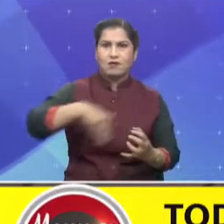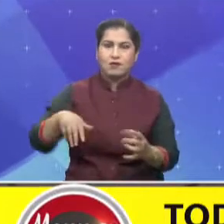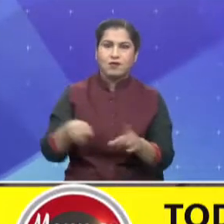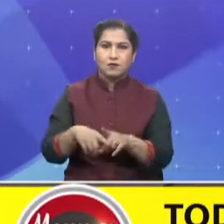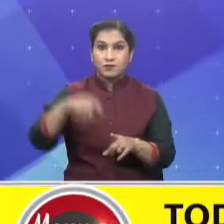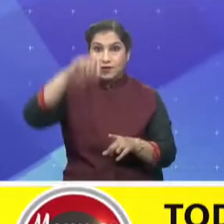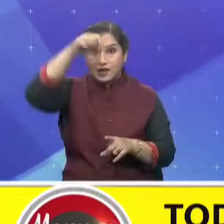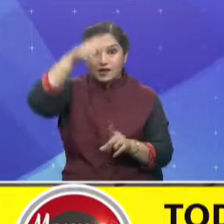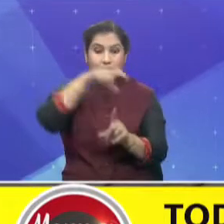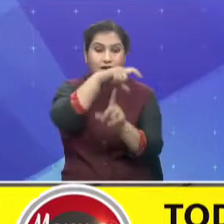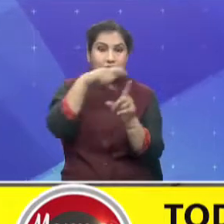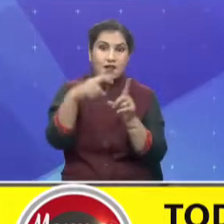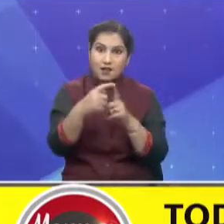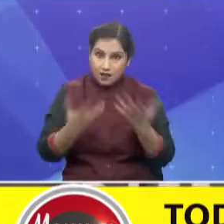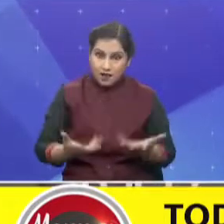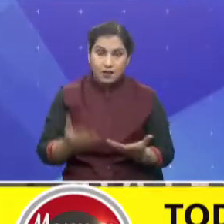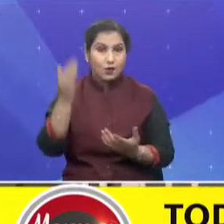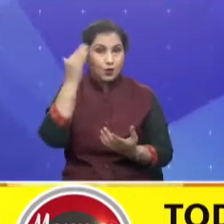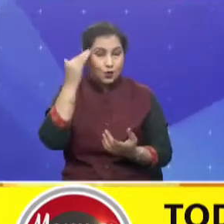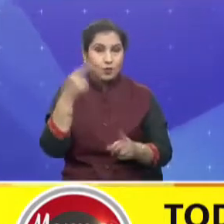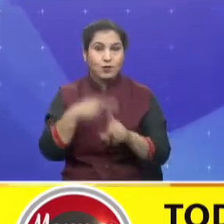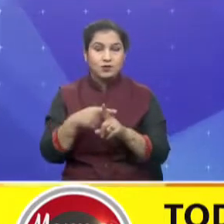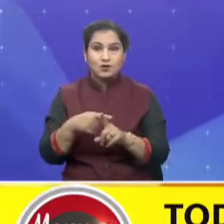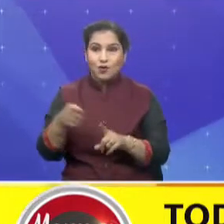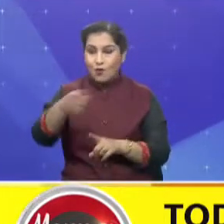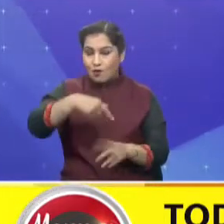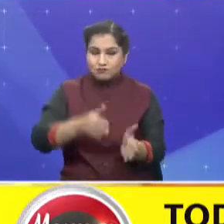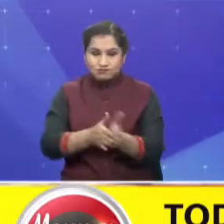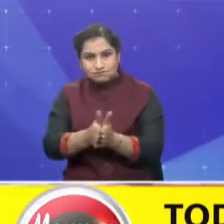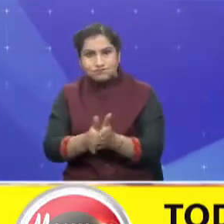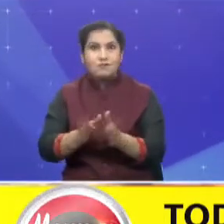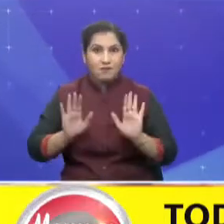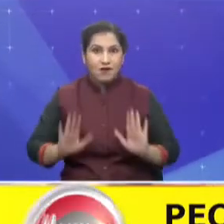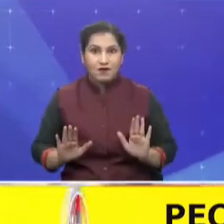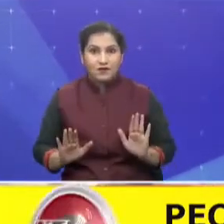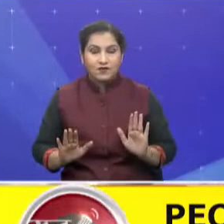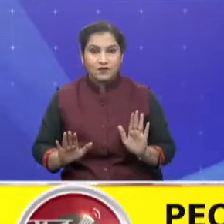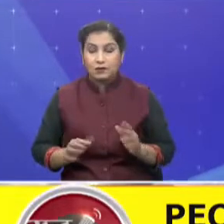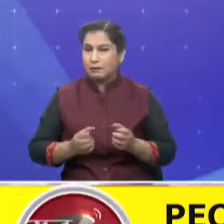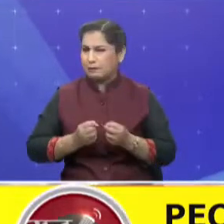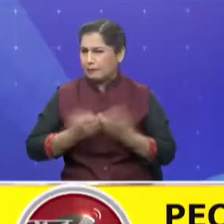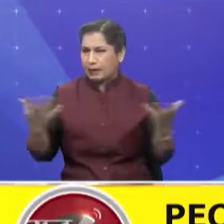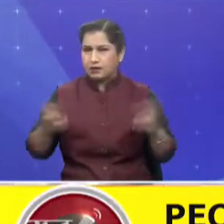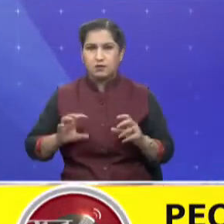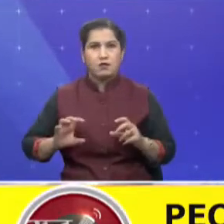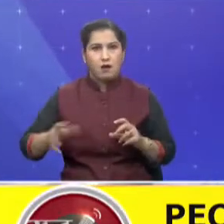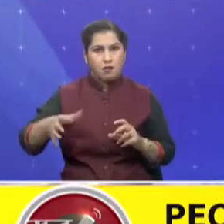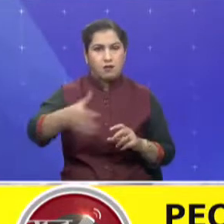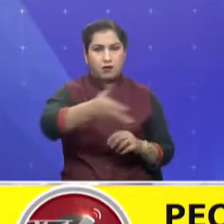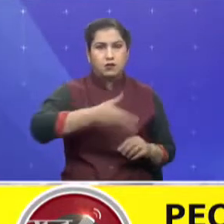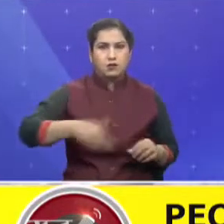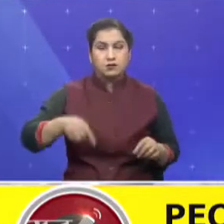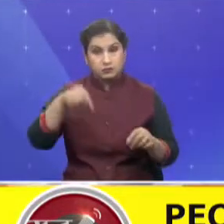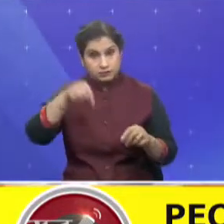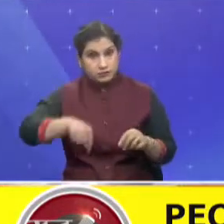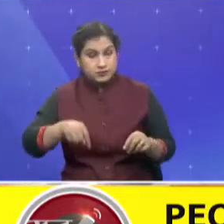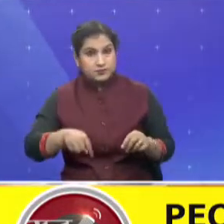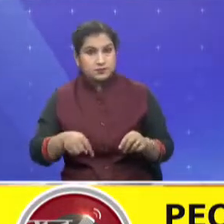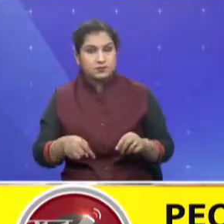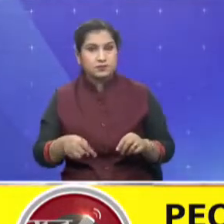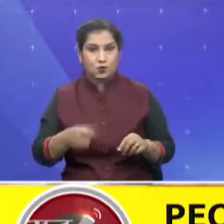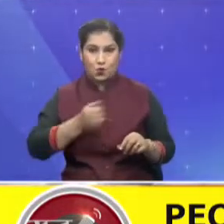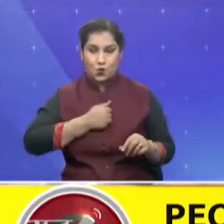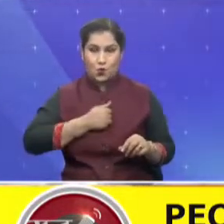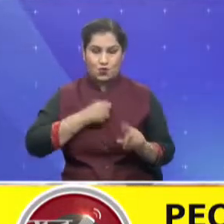के बारे में जानने को लेकर दिलचस्पी बढ़ रही है। अलग अलग देशों के लोग न सिर्फ